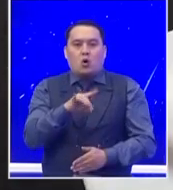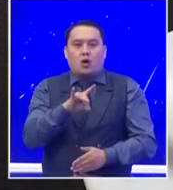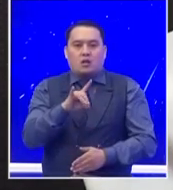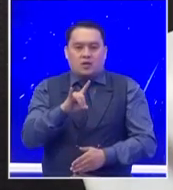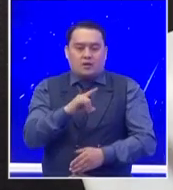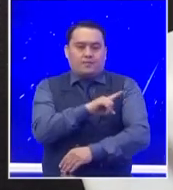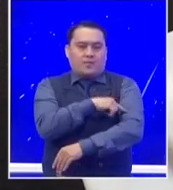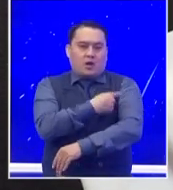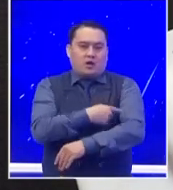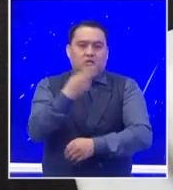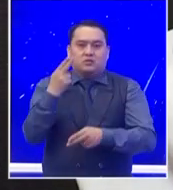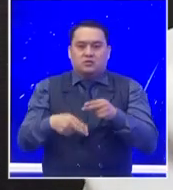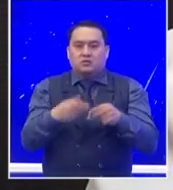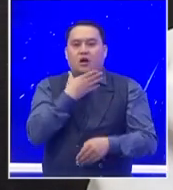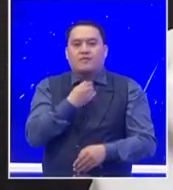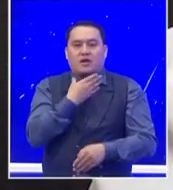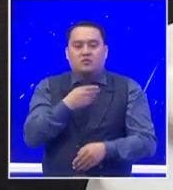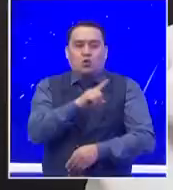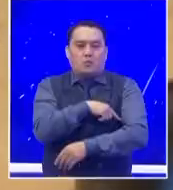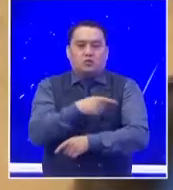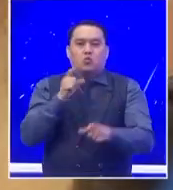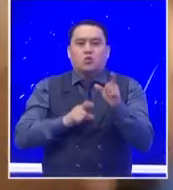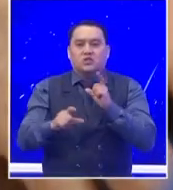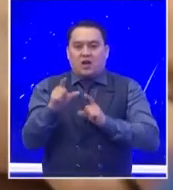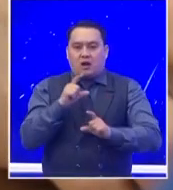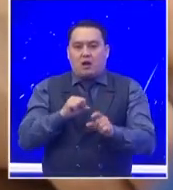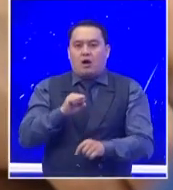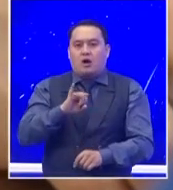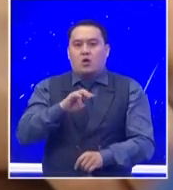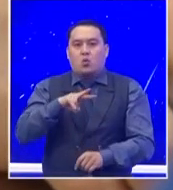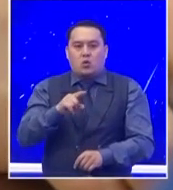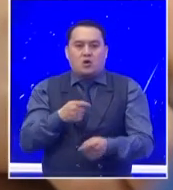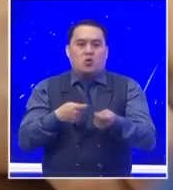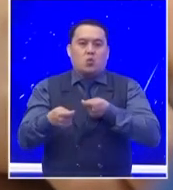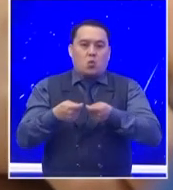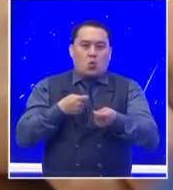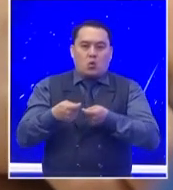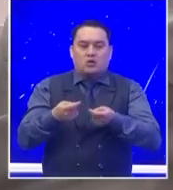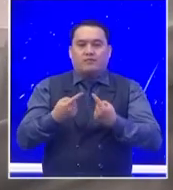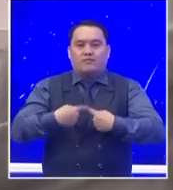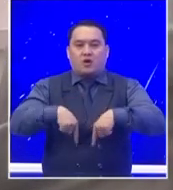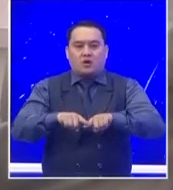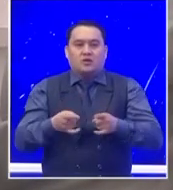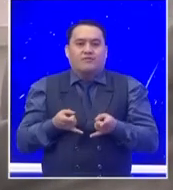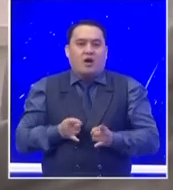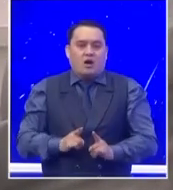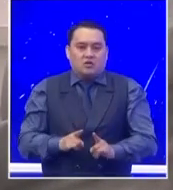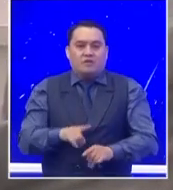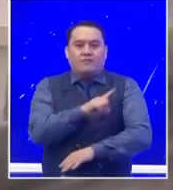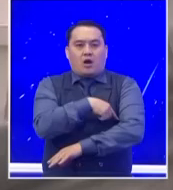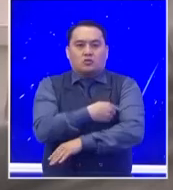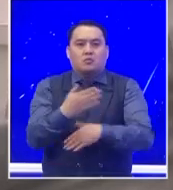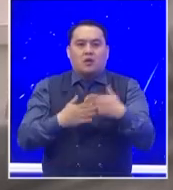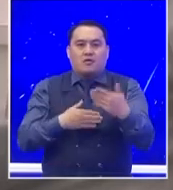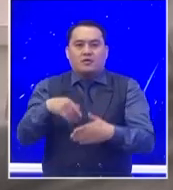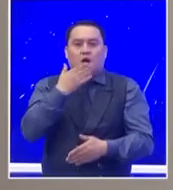больнице после окончания Семипалатинского мединститута. В настоящее время Айгуль Амангельды возглавляет родильное отделение. Как признается врач, свою